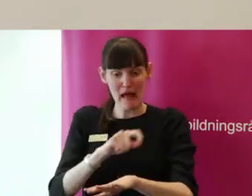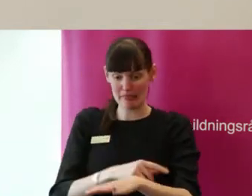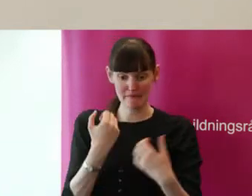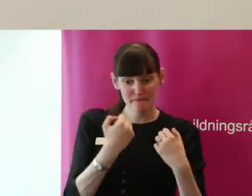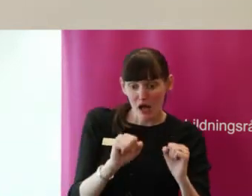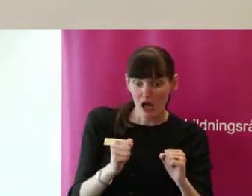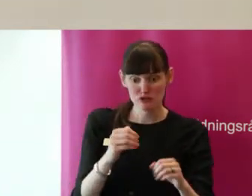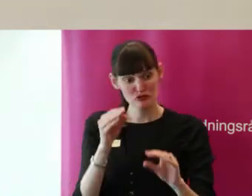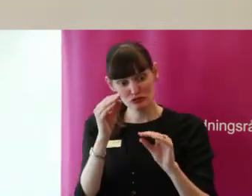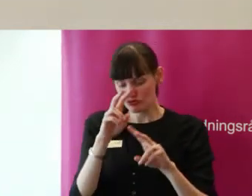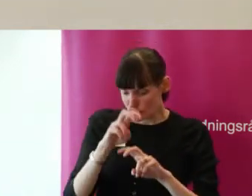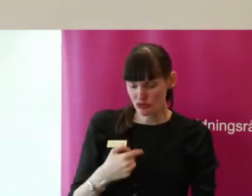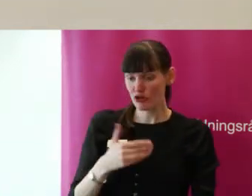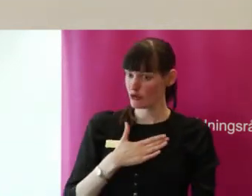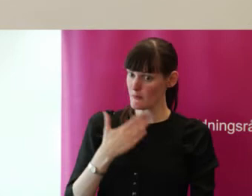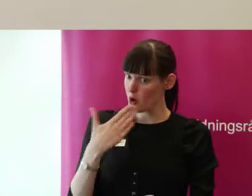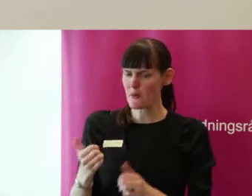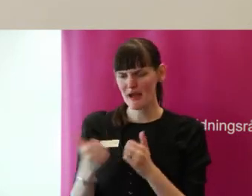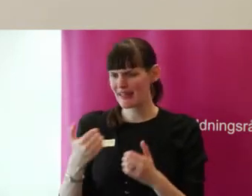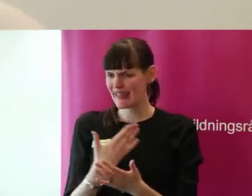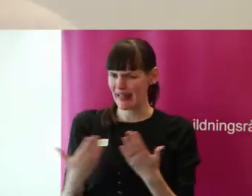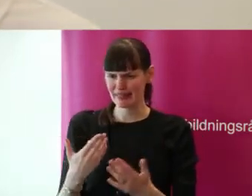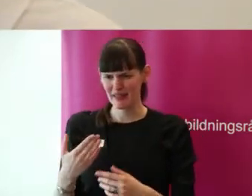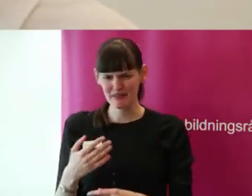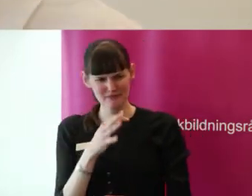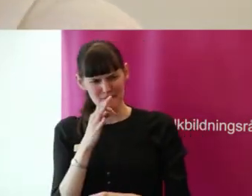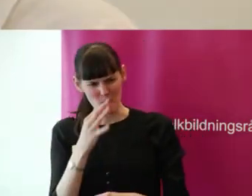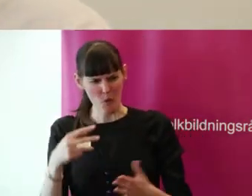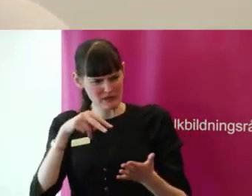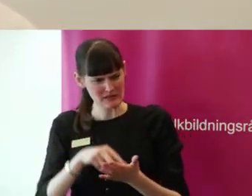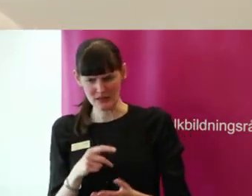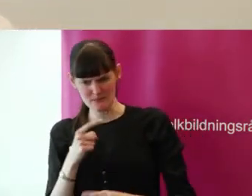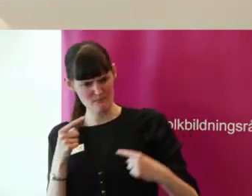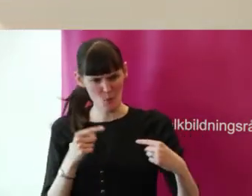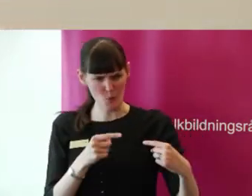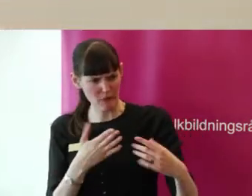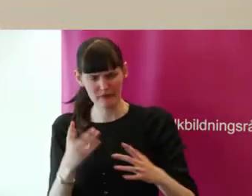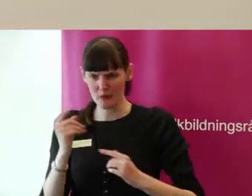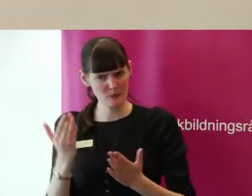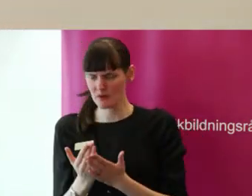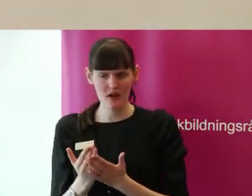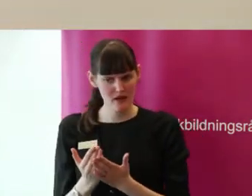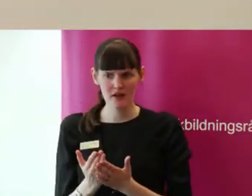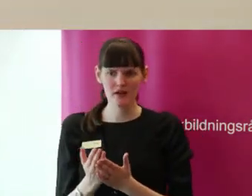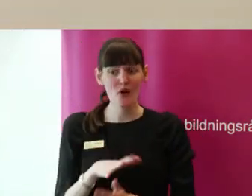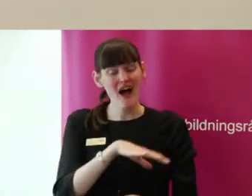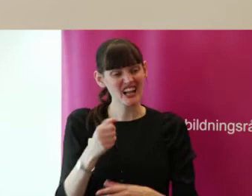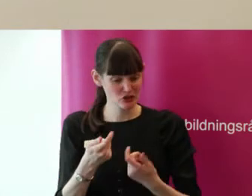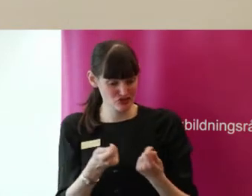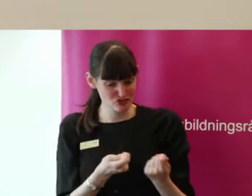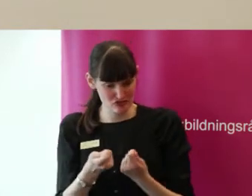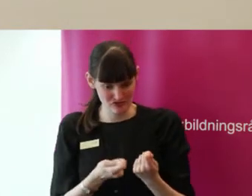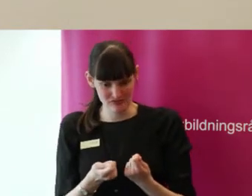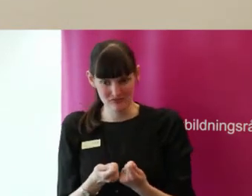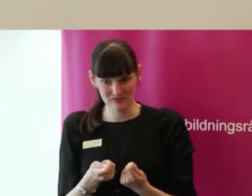är bra. Men inte börja ifrågasätta. Och lite det du var, all styrning man går in med har man ju